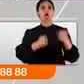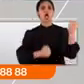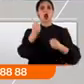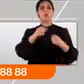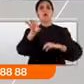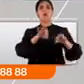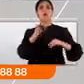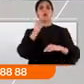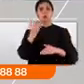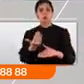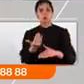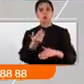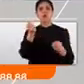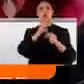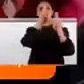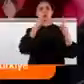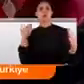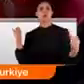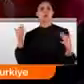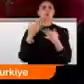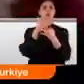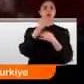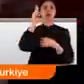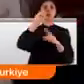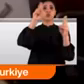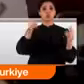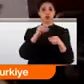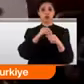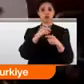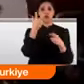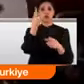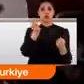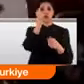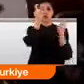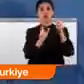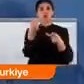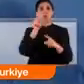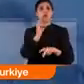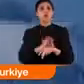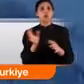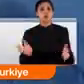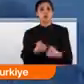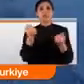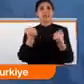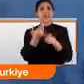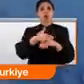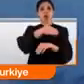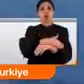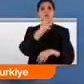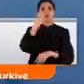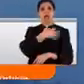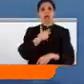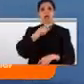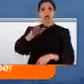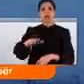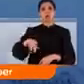hakimiyetini kaybetti ve bir iş yerine girdi. Dükkanda bulunan 3 çalışan ölümden döndü. Kazadan hemen önce de bir anne ve çocuğu